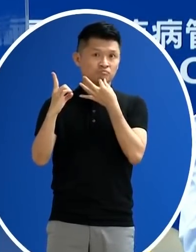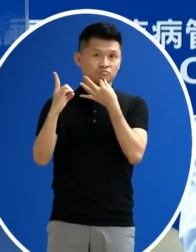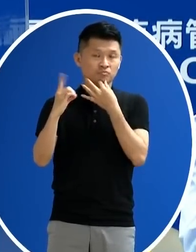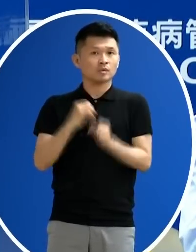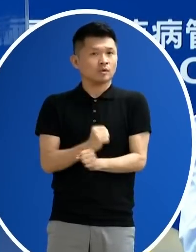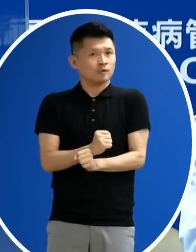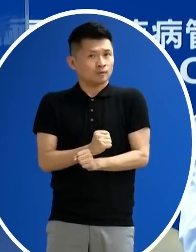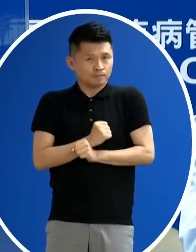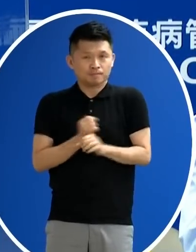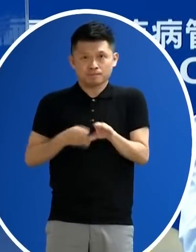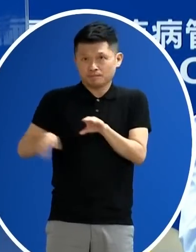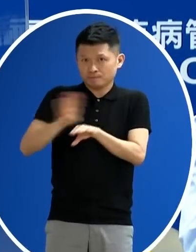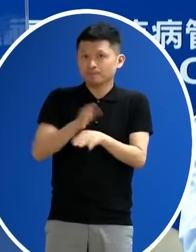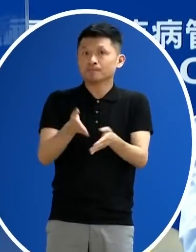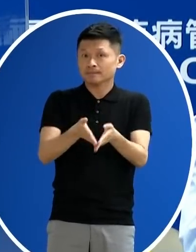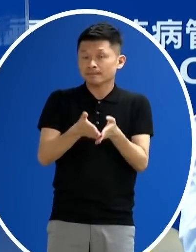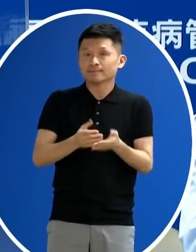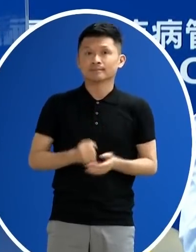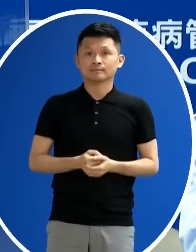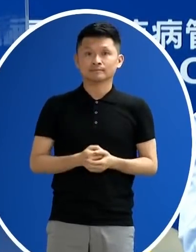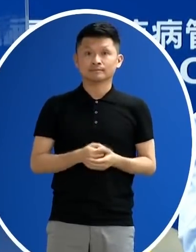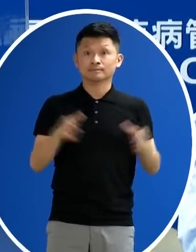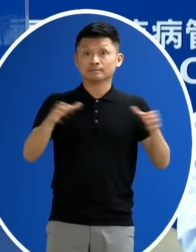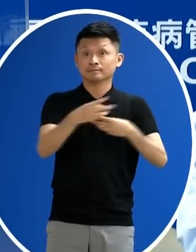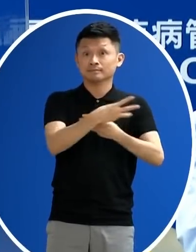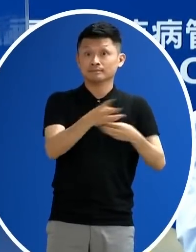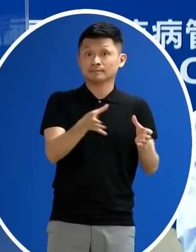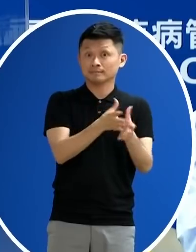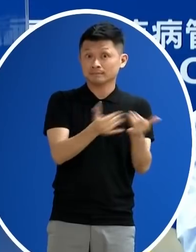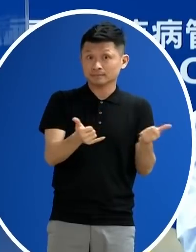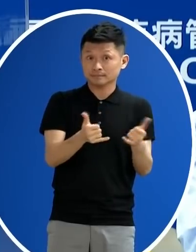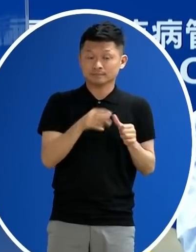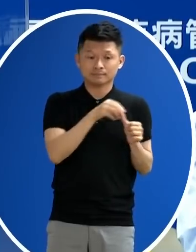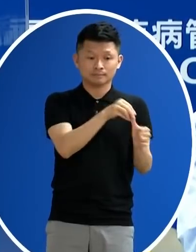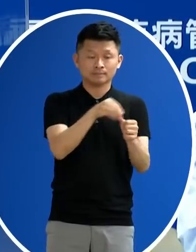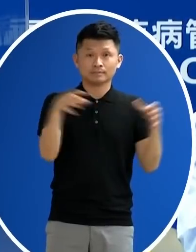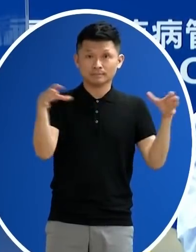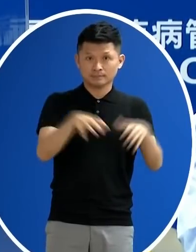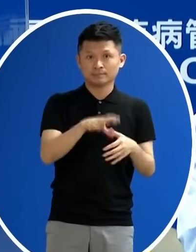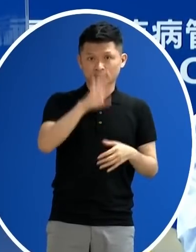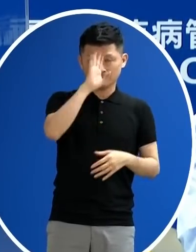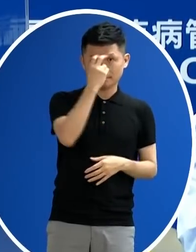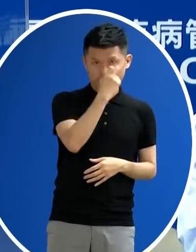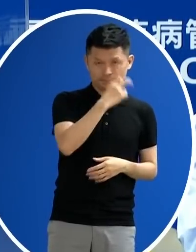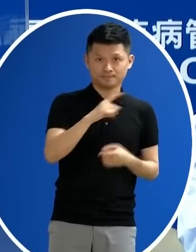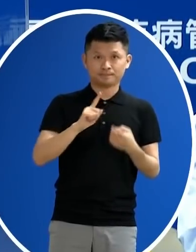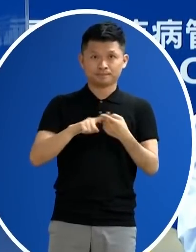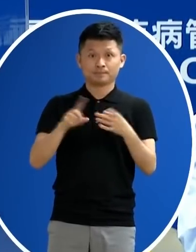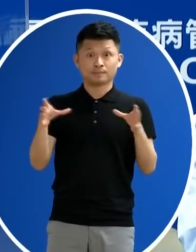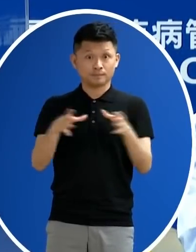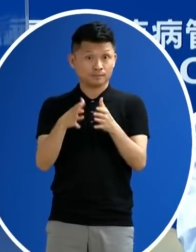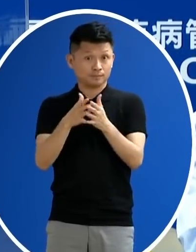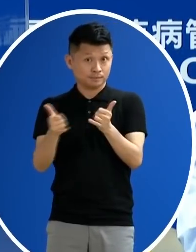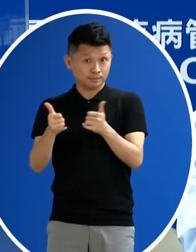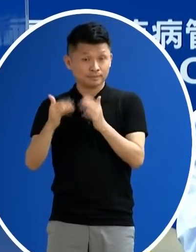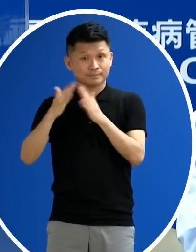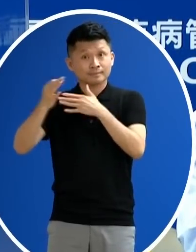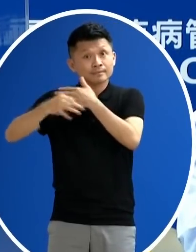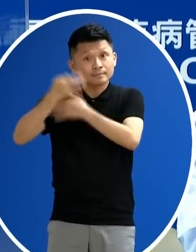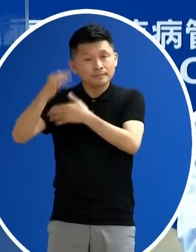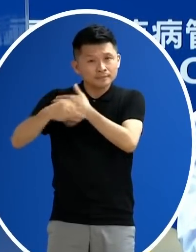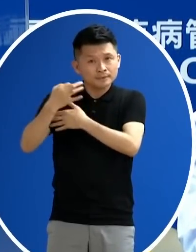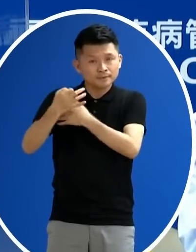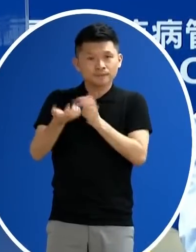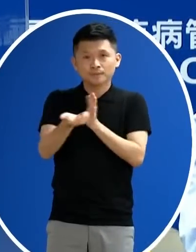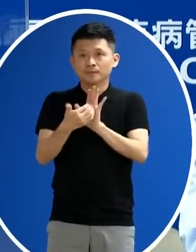较小心一点哈。所以第一个同班的同学哈，集中检疫14天，同班同学的家人哈是预